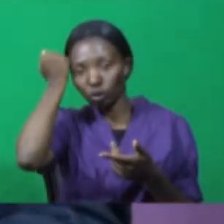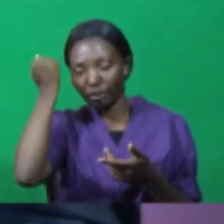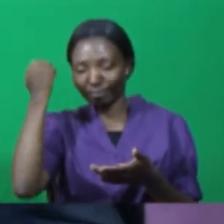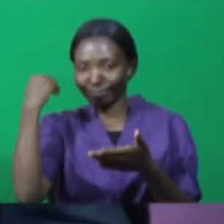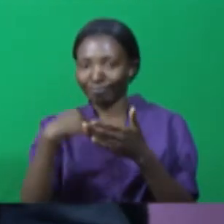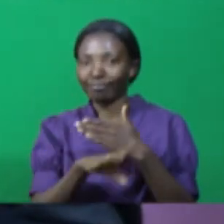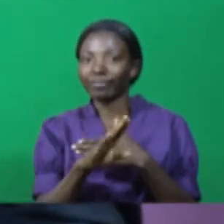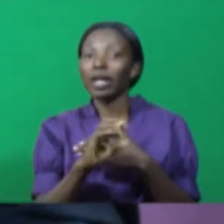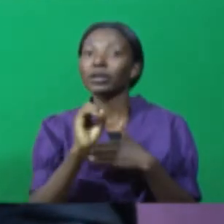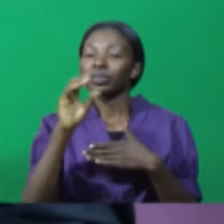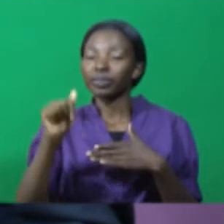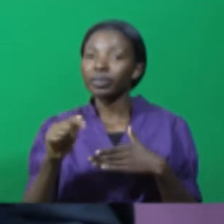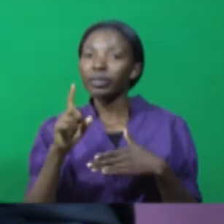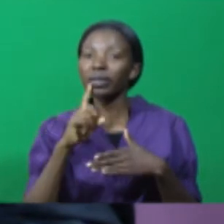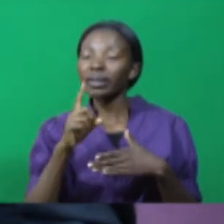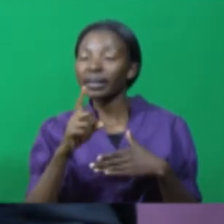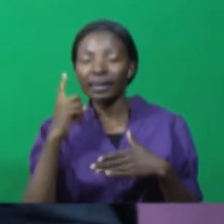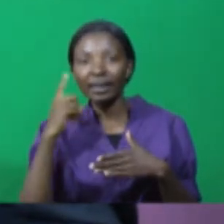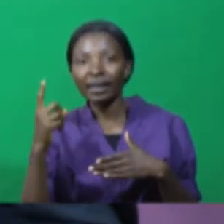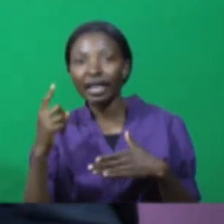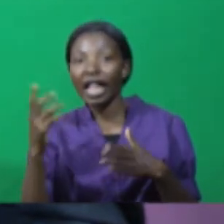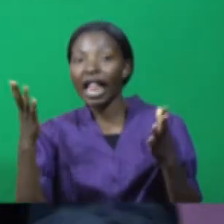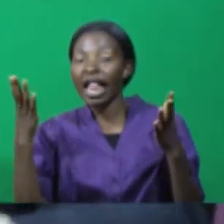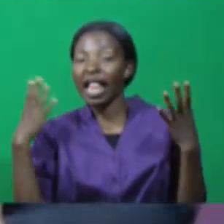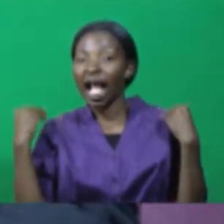zvinonzi hanzi mafuta eshumba. Hanzi